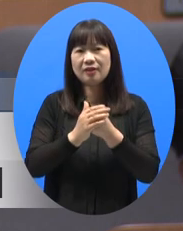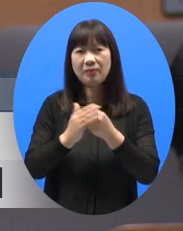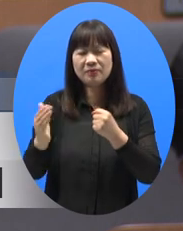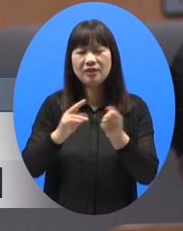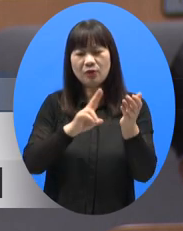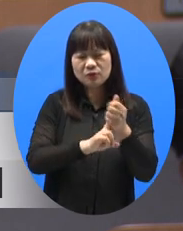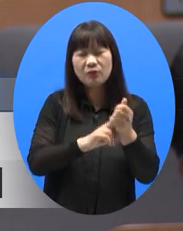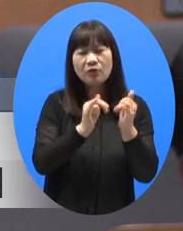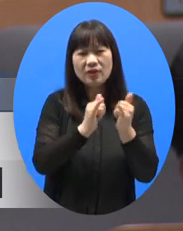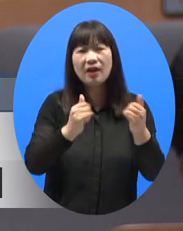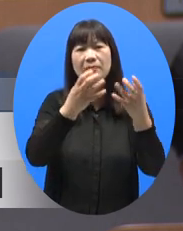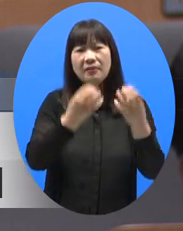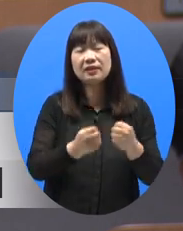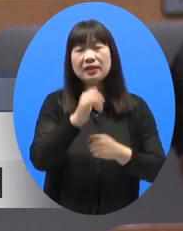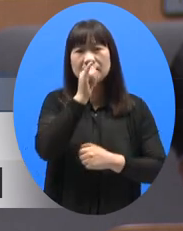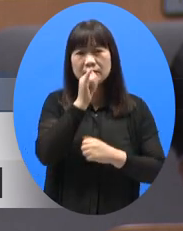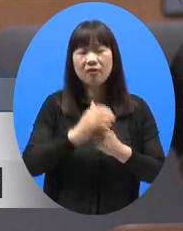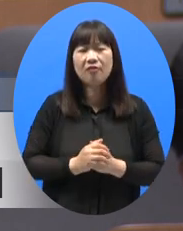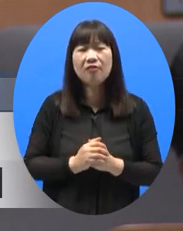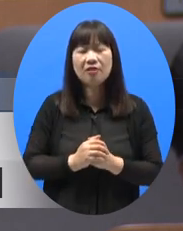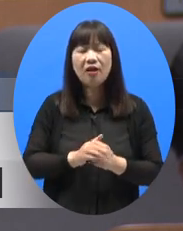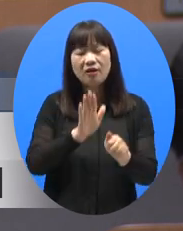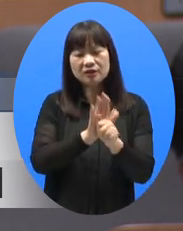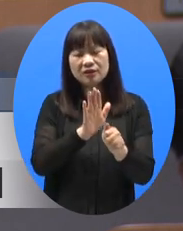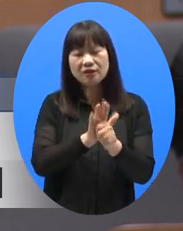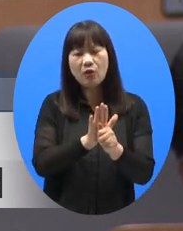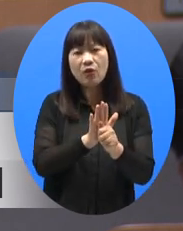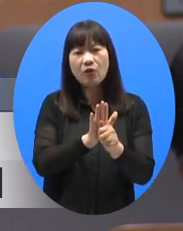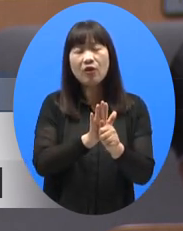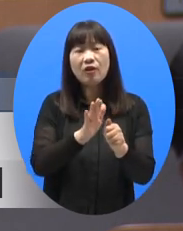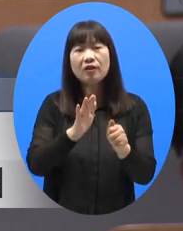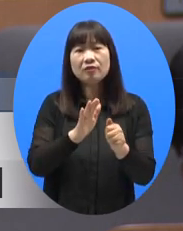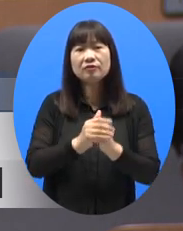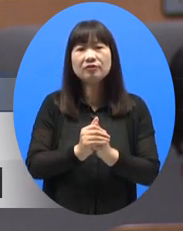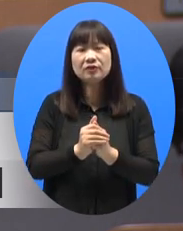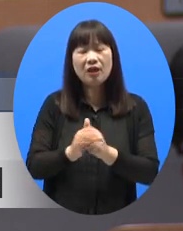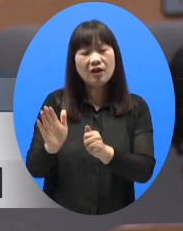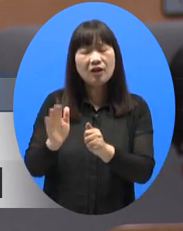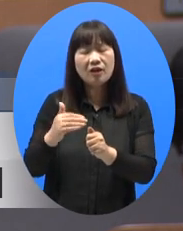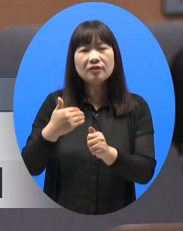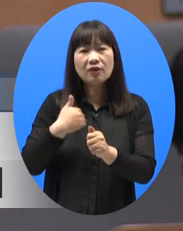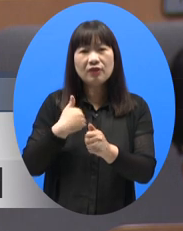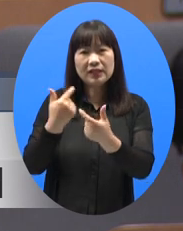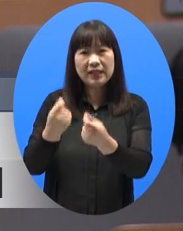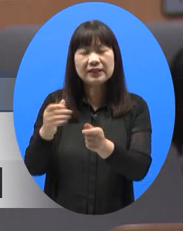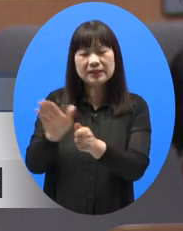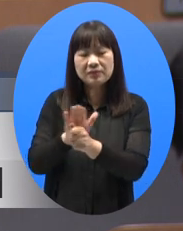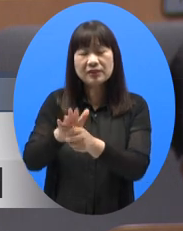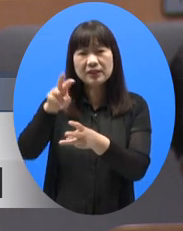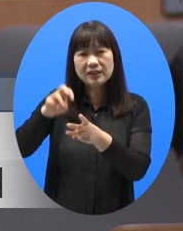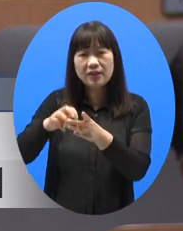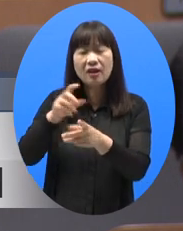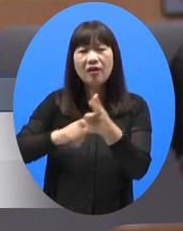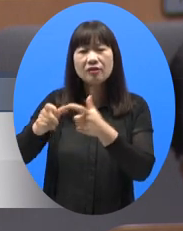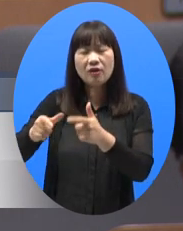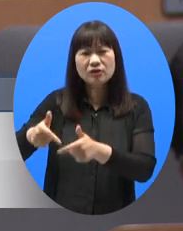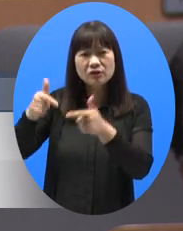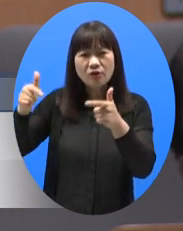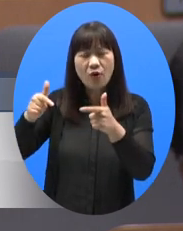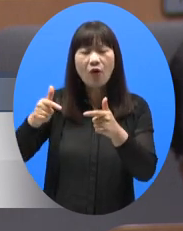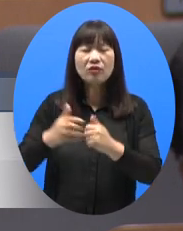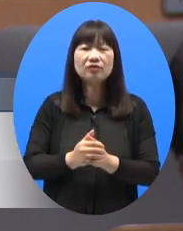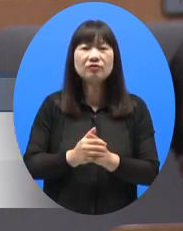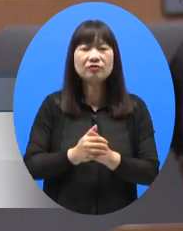은둔해 있는 분들이 너무 많은데 이런 분들을 지원할 수 있는 저희 재간우인 지원 서비스 센터가 더 많이 생겨서